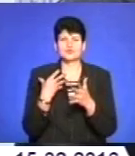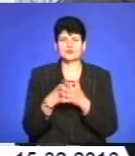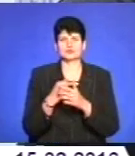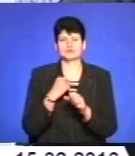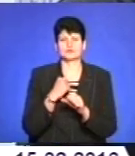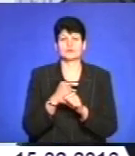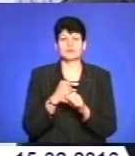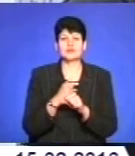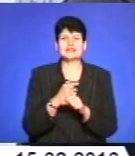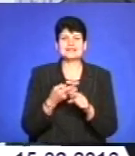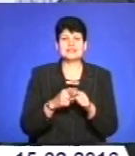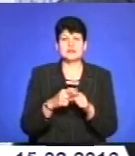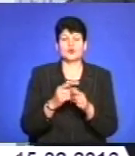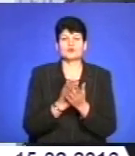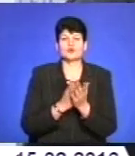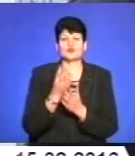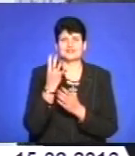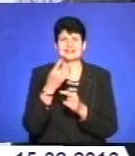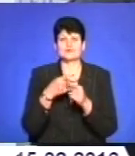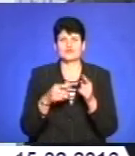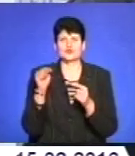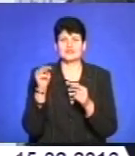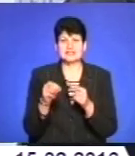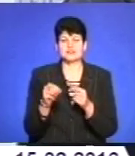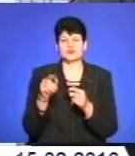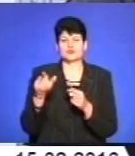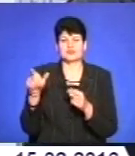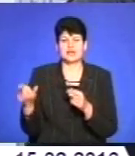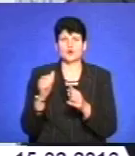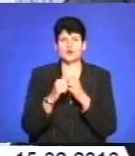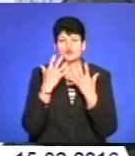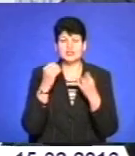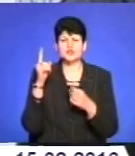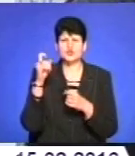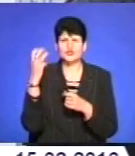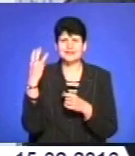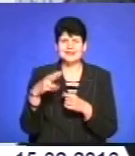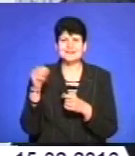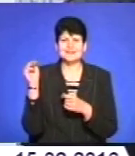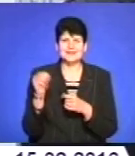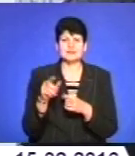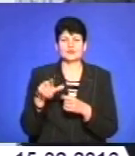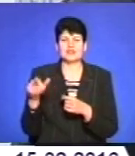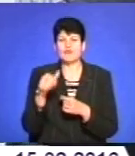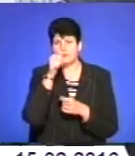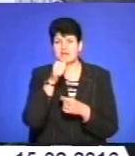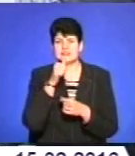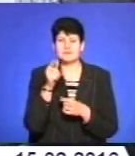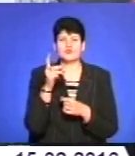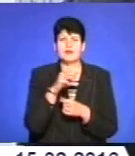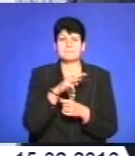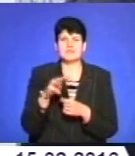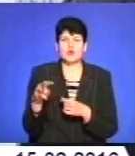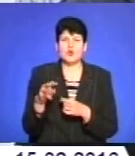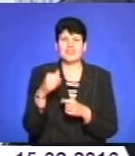обслуговувати 4,5 тисячі пасажирів щодня, 130 тисяч пасажирів в місяць і 1,5 мільйона пасажирів